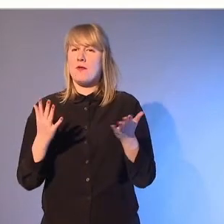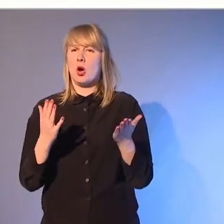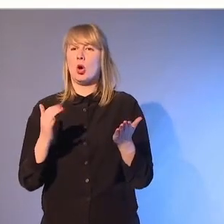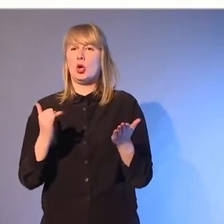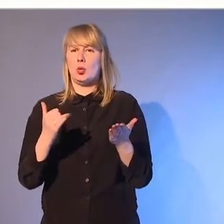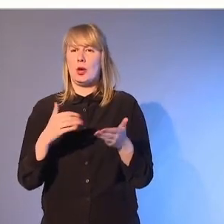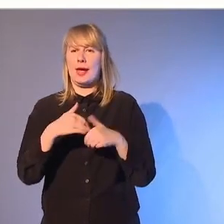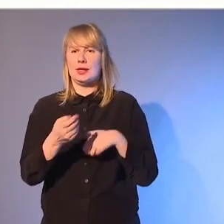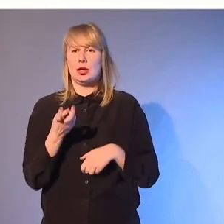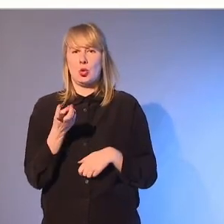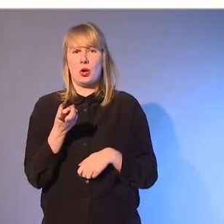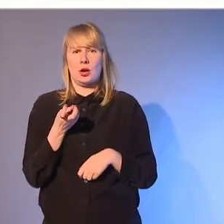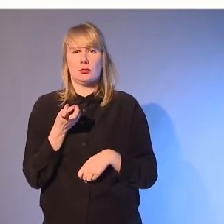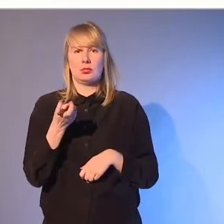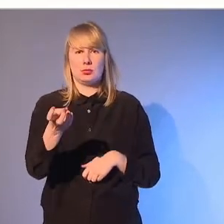når toget har gått.